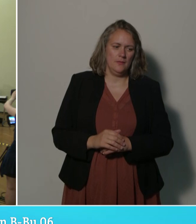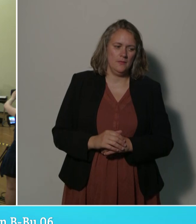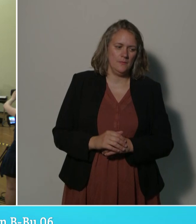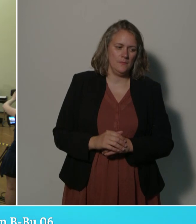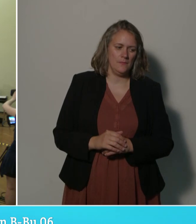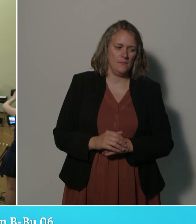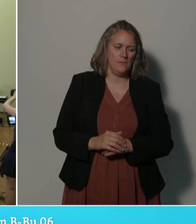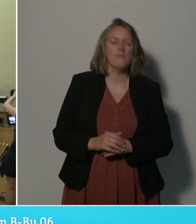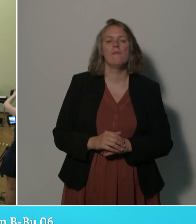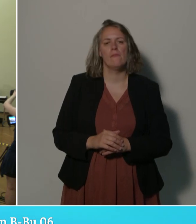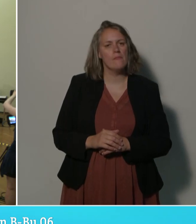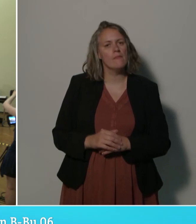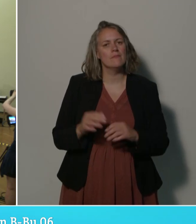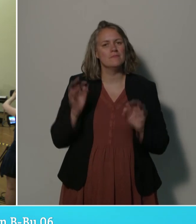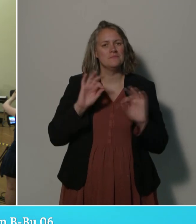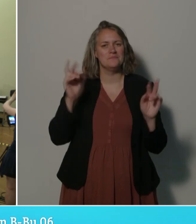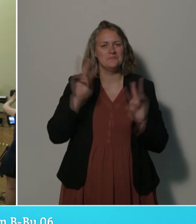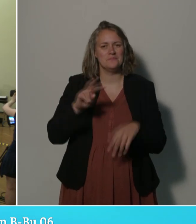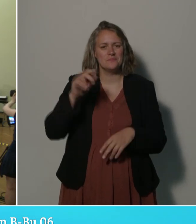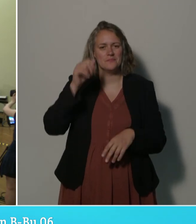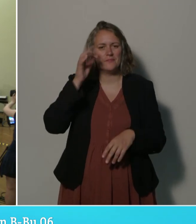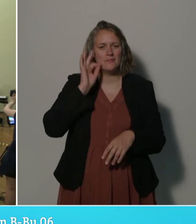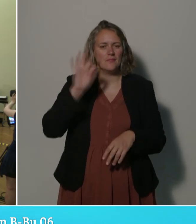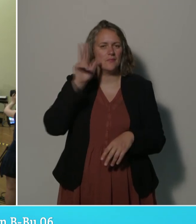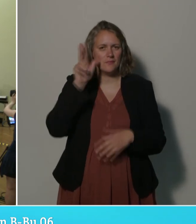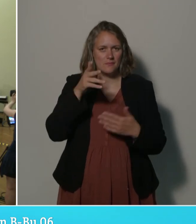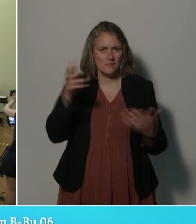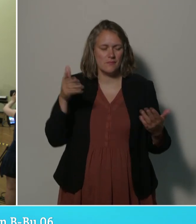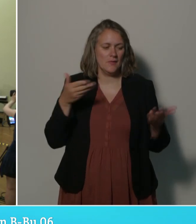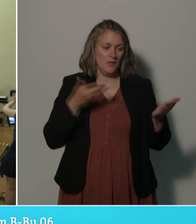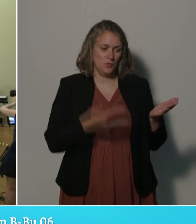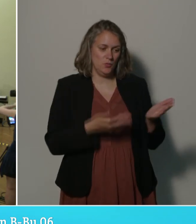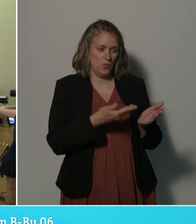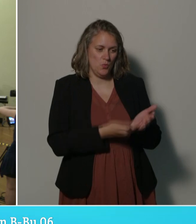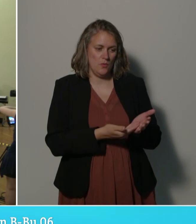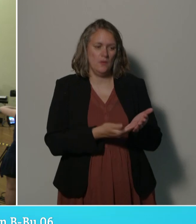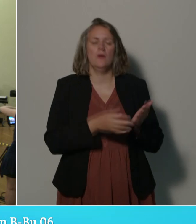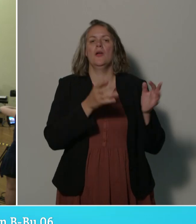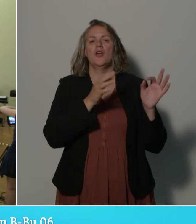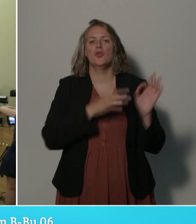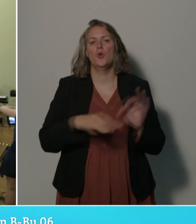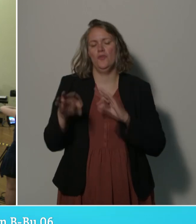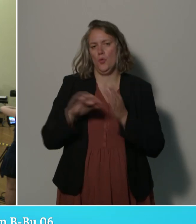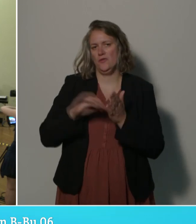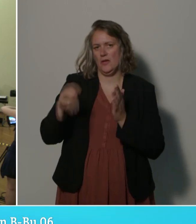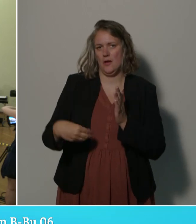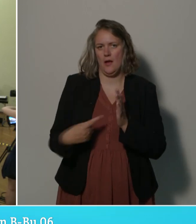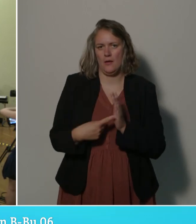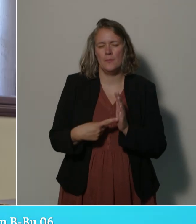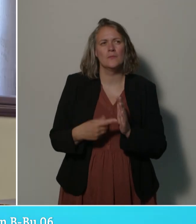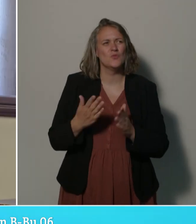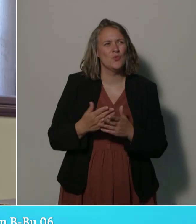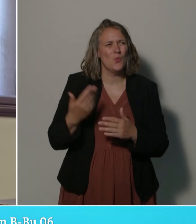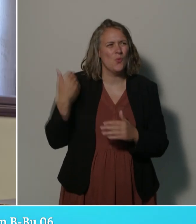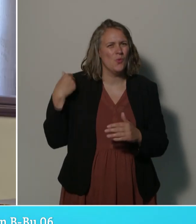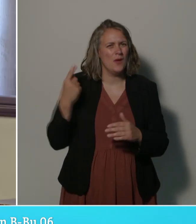Ja, sehr geehrte Damen und Herren, wir haben diesen Durchführungsvertrag bereits